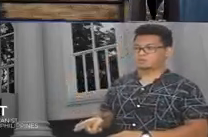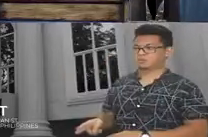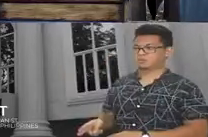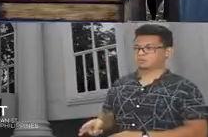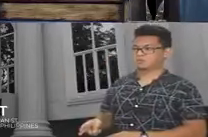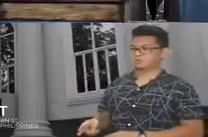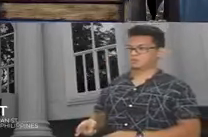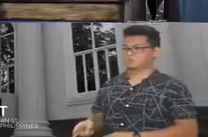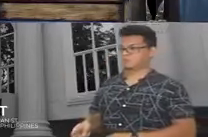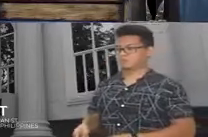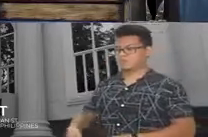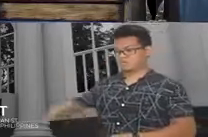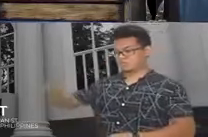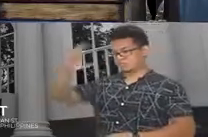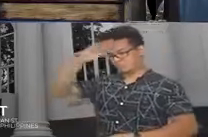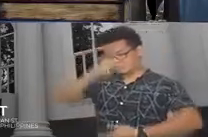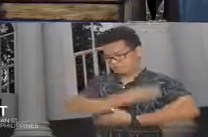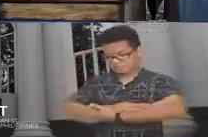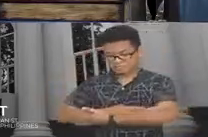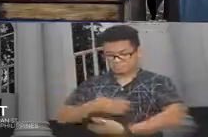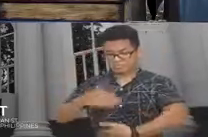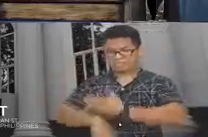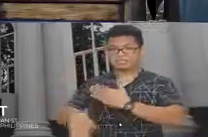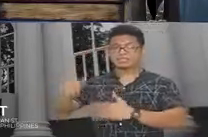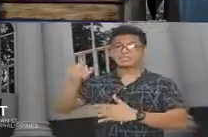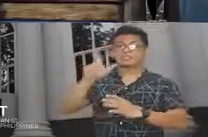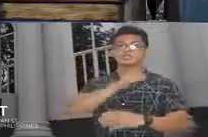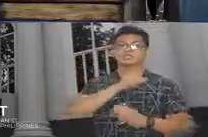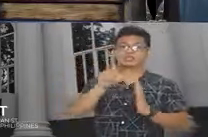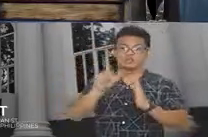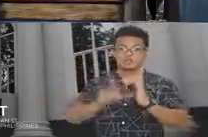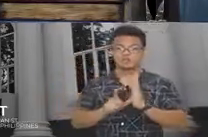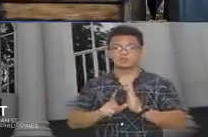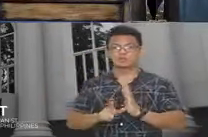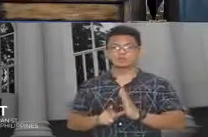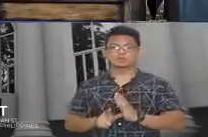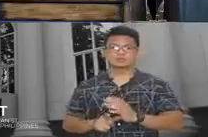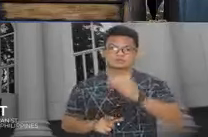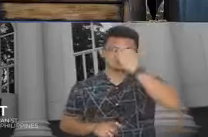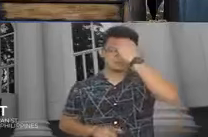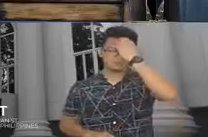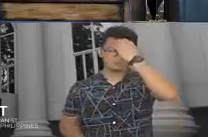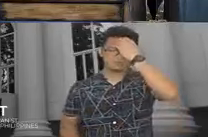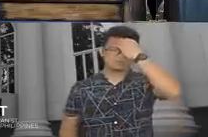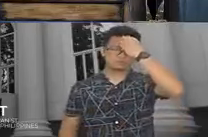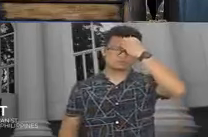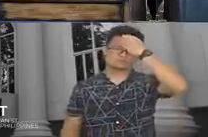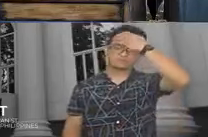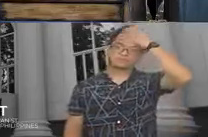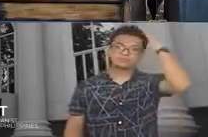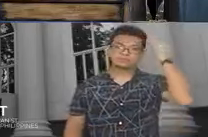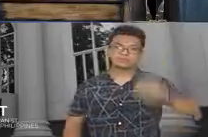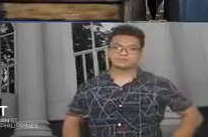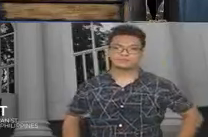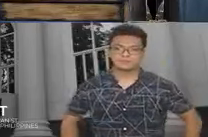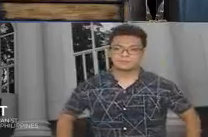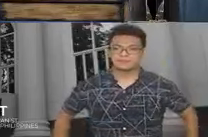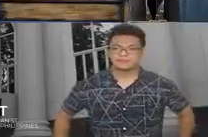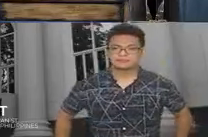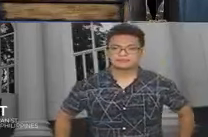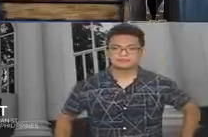son-in-law. Ingon si Sudi, na, kung ako kinagwapohan, unsa namang kagatong akong mga